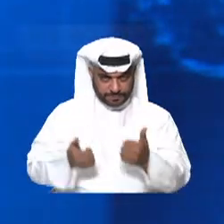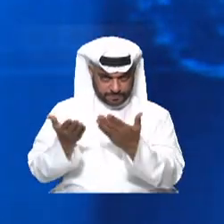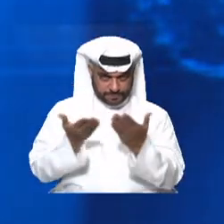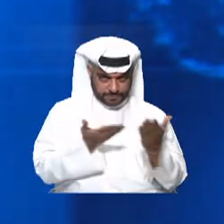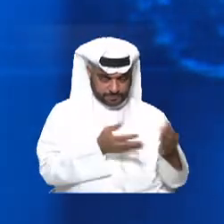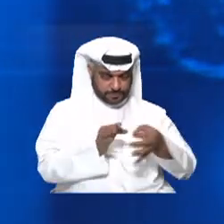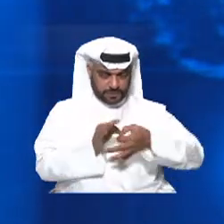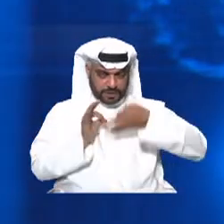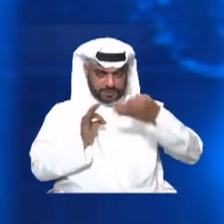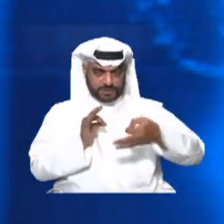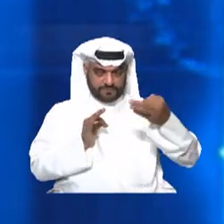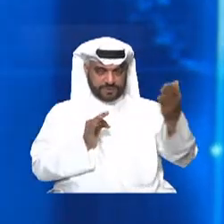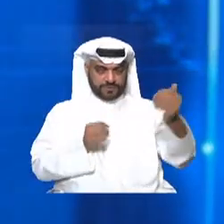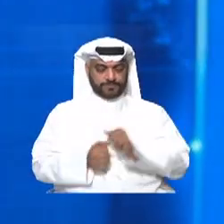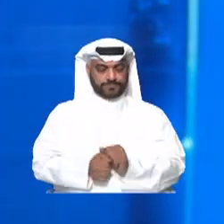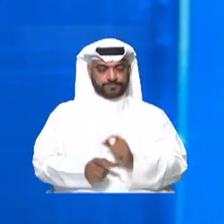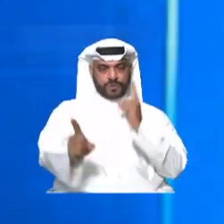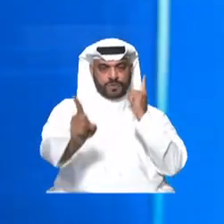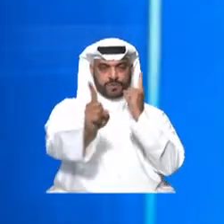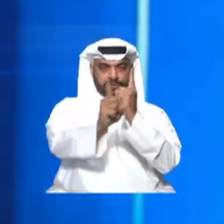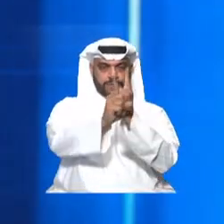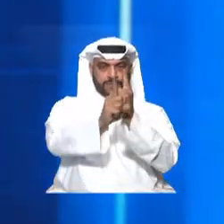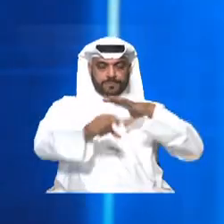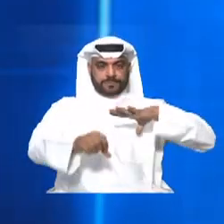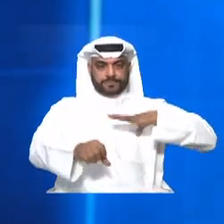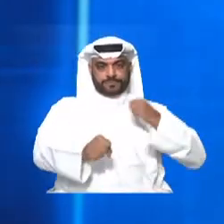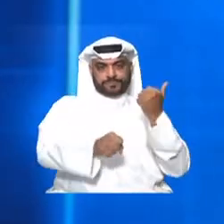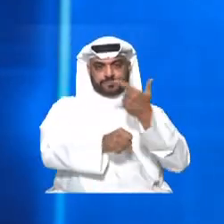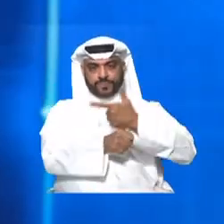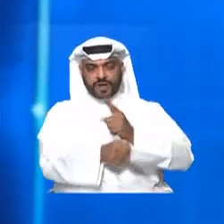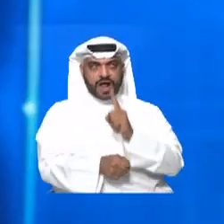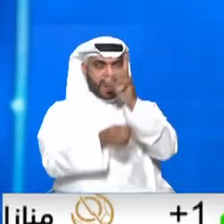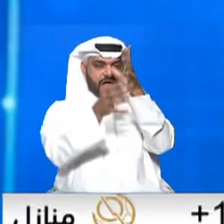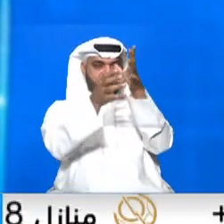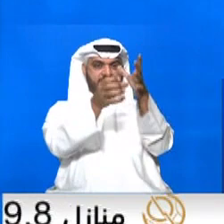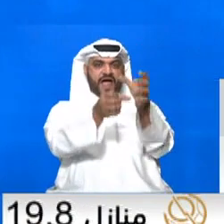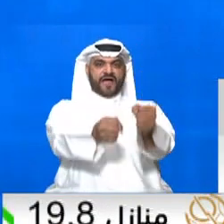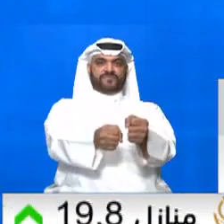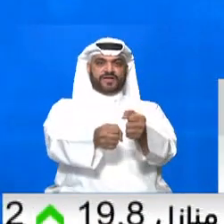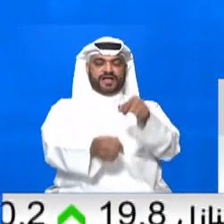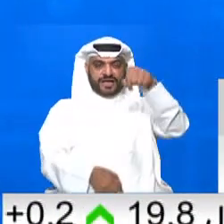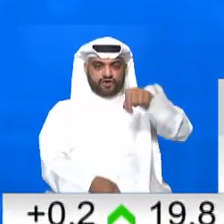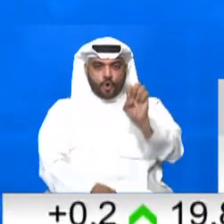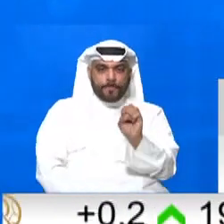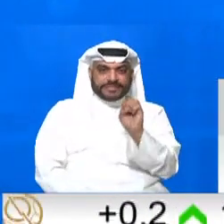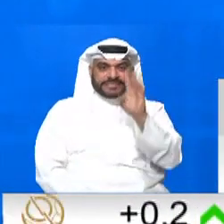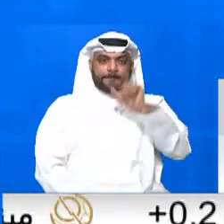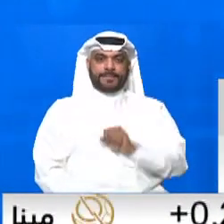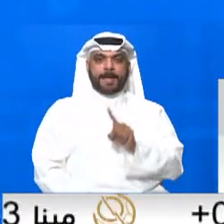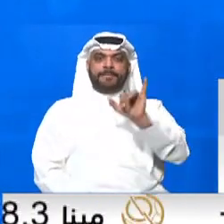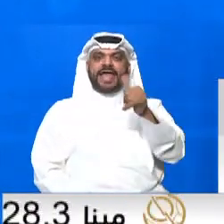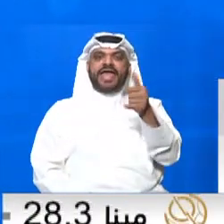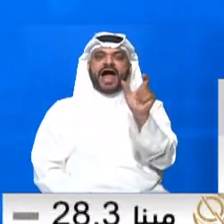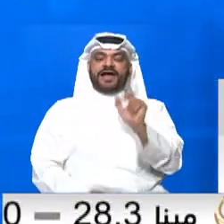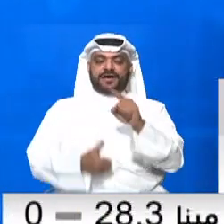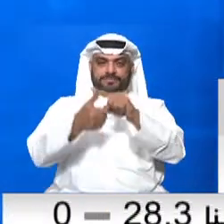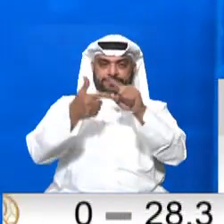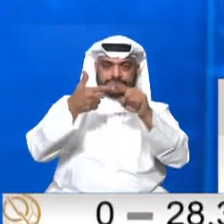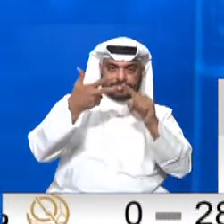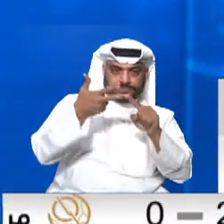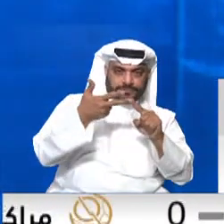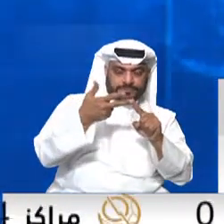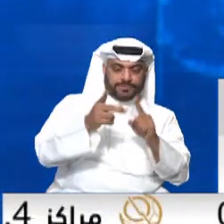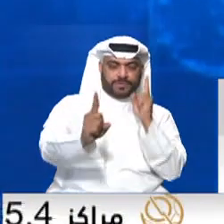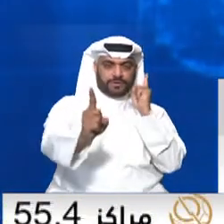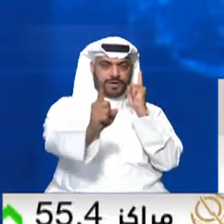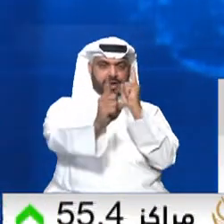استقبل سمو ولي العهد الشيخ مشعل الأحمد الجابر الصباح حفظه الله بقصر بيان صباح اليوم على التوالي سمو الشيخ